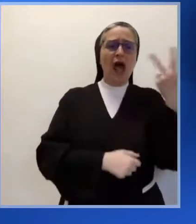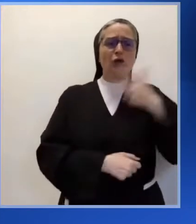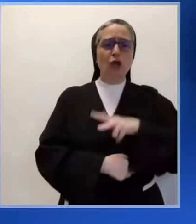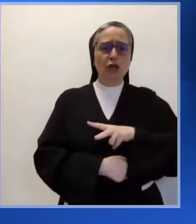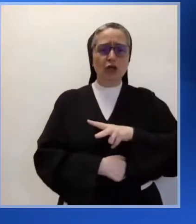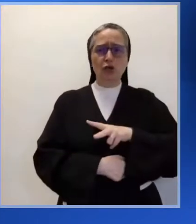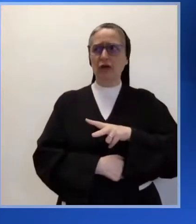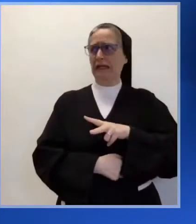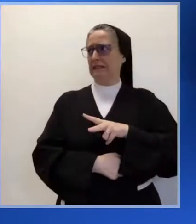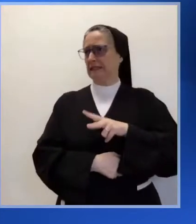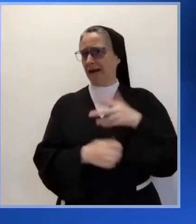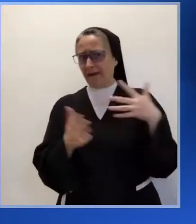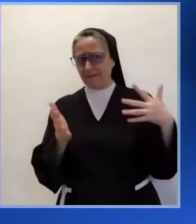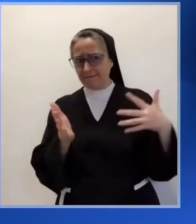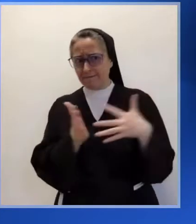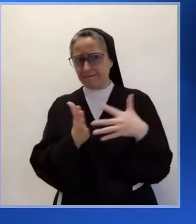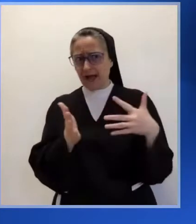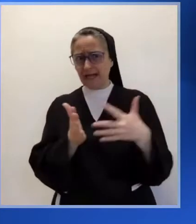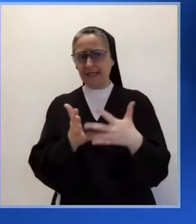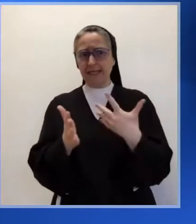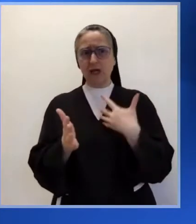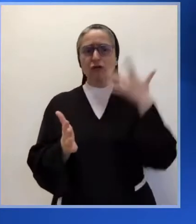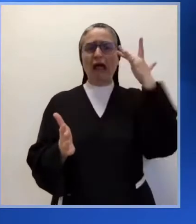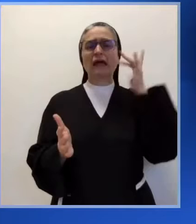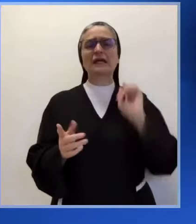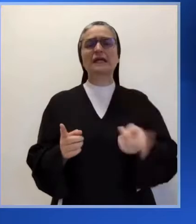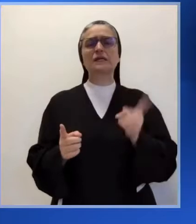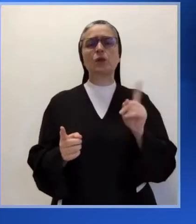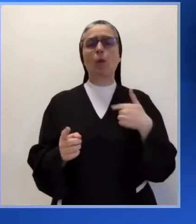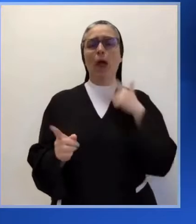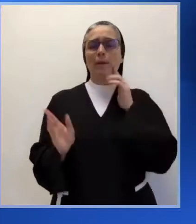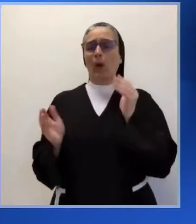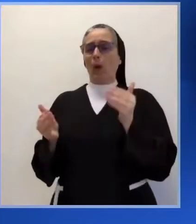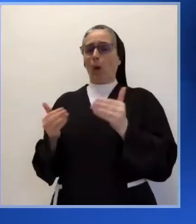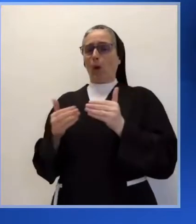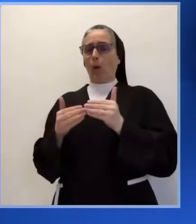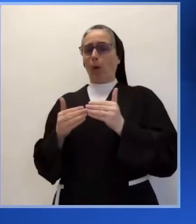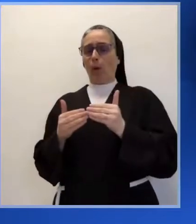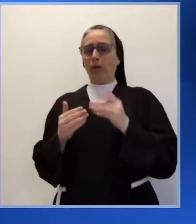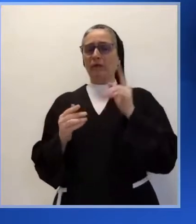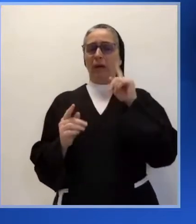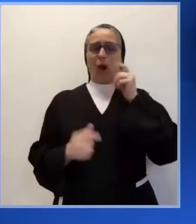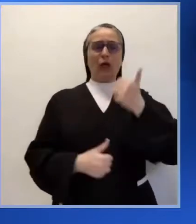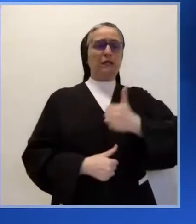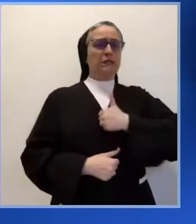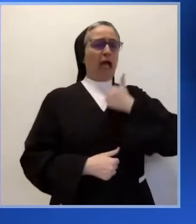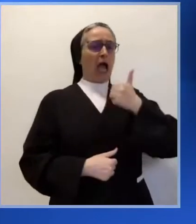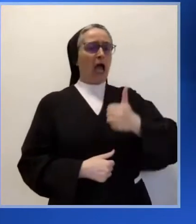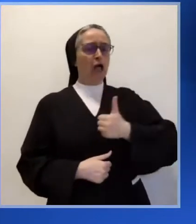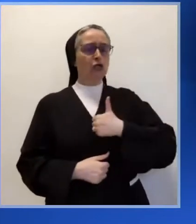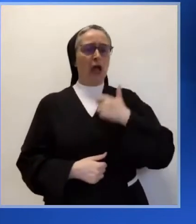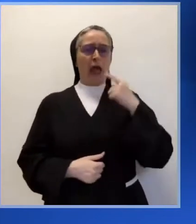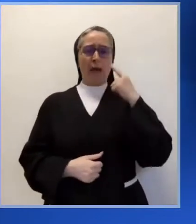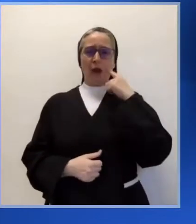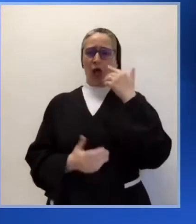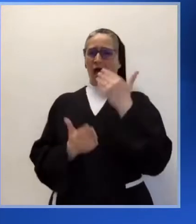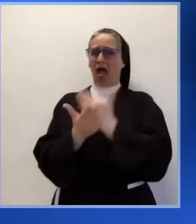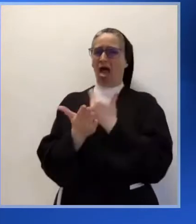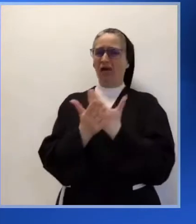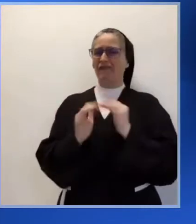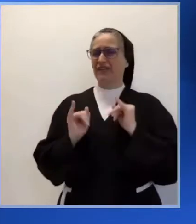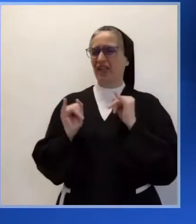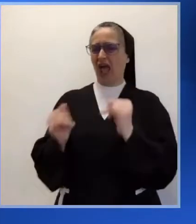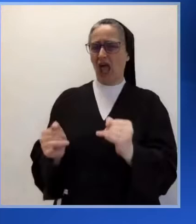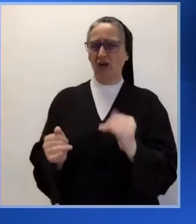prova. Si rafforza la tendenza a chiudersi, a fare da sé, a rinunciare ad uscire,